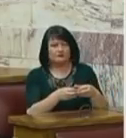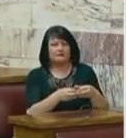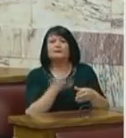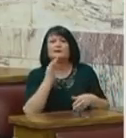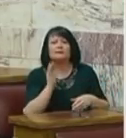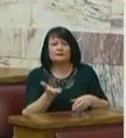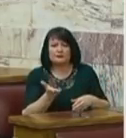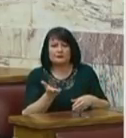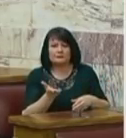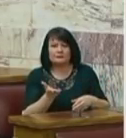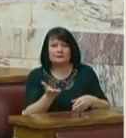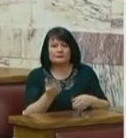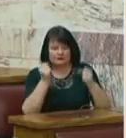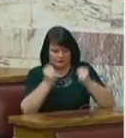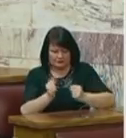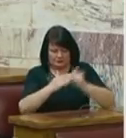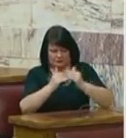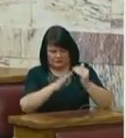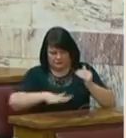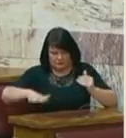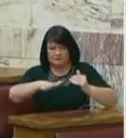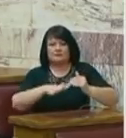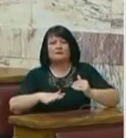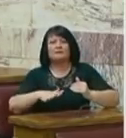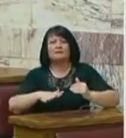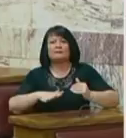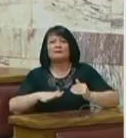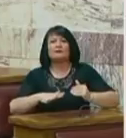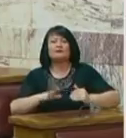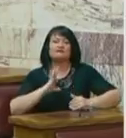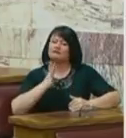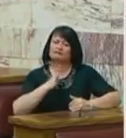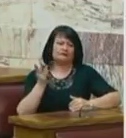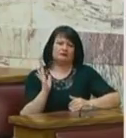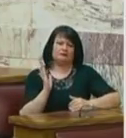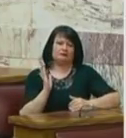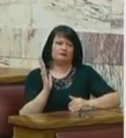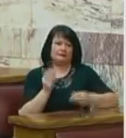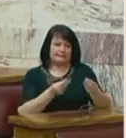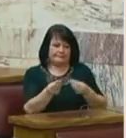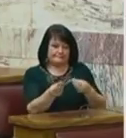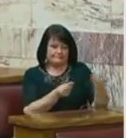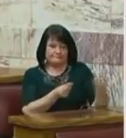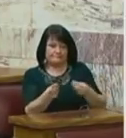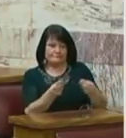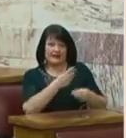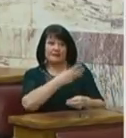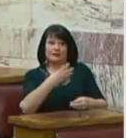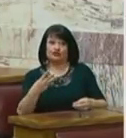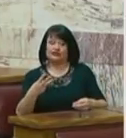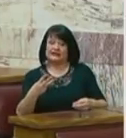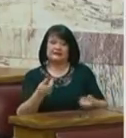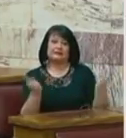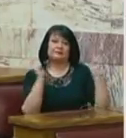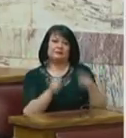η βάση της παράταξης είναι εναντίον κάθε τέτοια συναλλαγής με το ΣΥΡΙΖΑ, κάθε τέτοιου γελίου